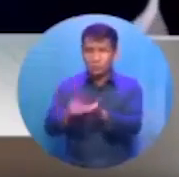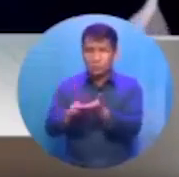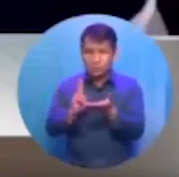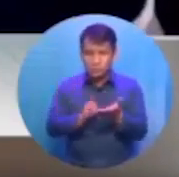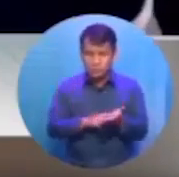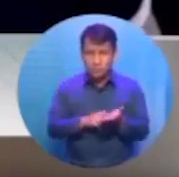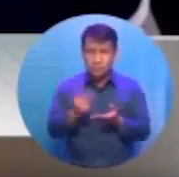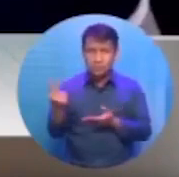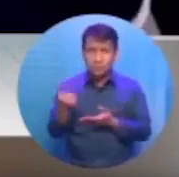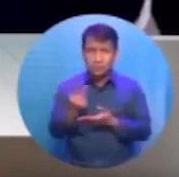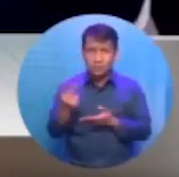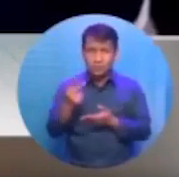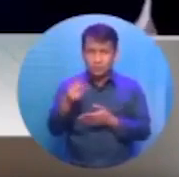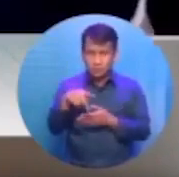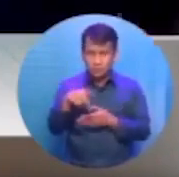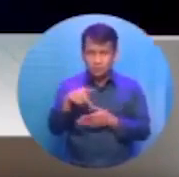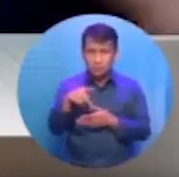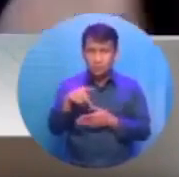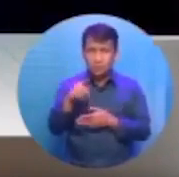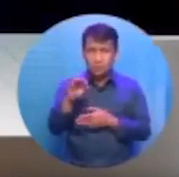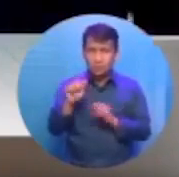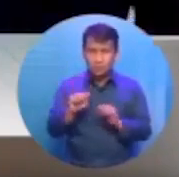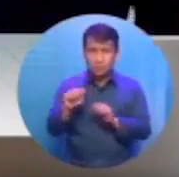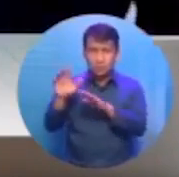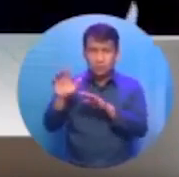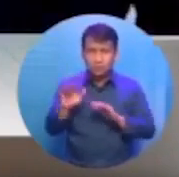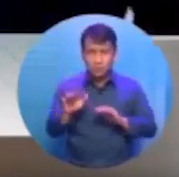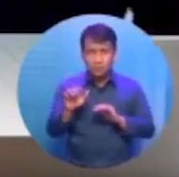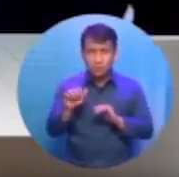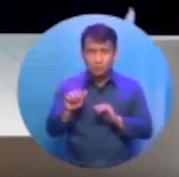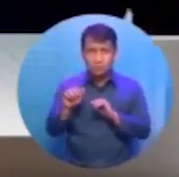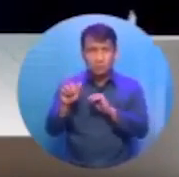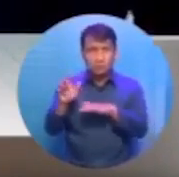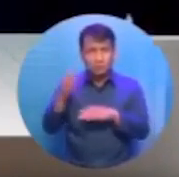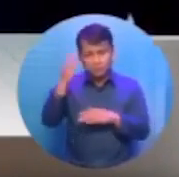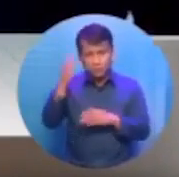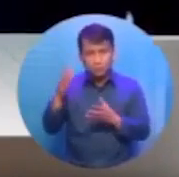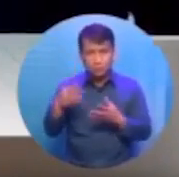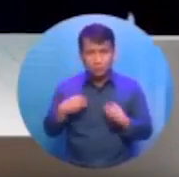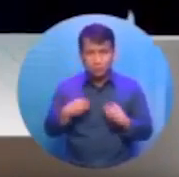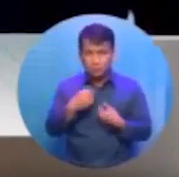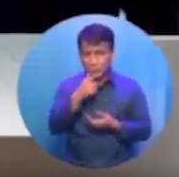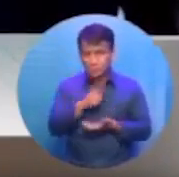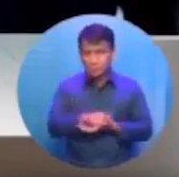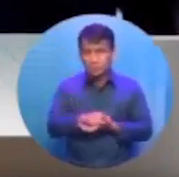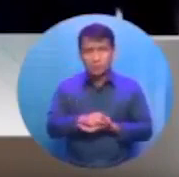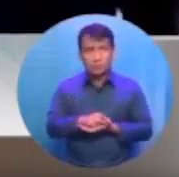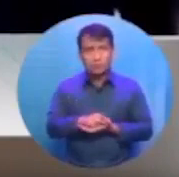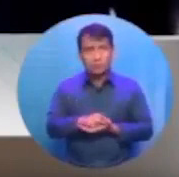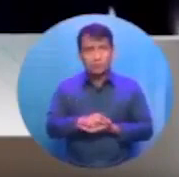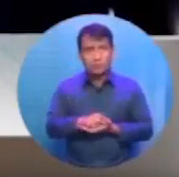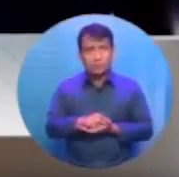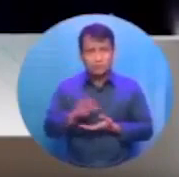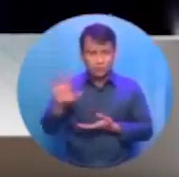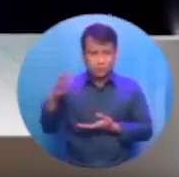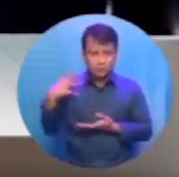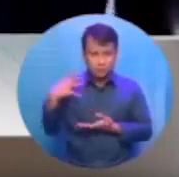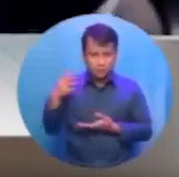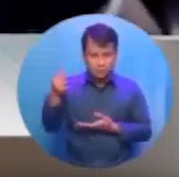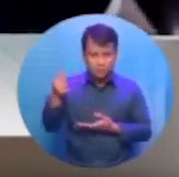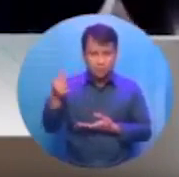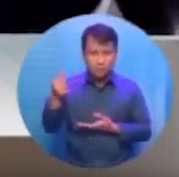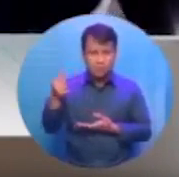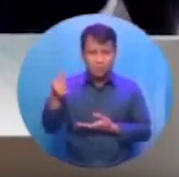ng prosecutor po sa Antipolo po. Na-receive ko po yung letter. Teka muna. Okay.